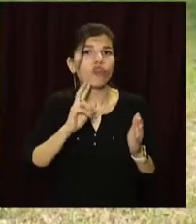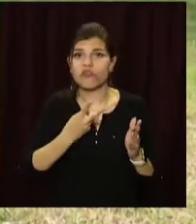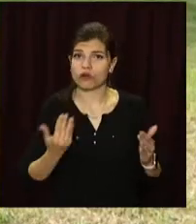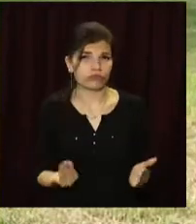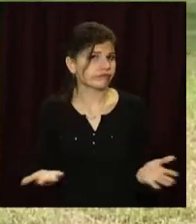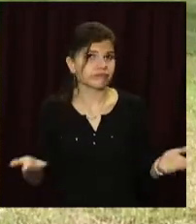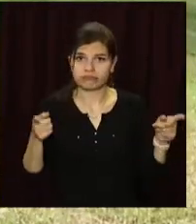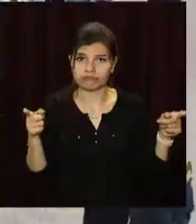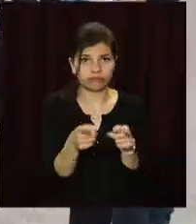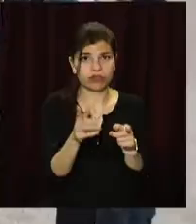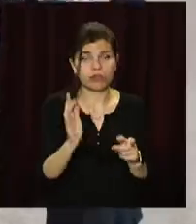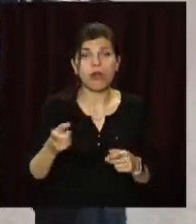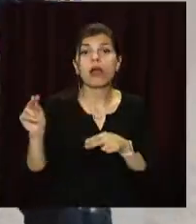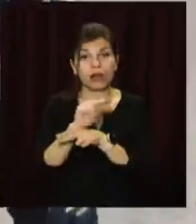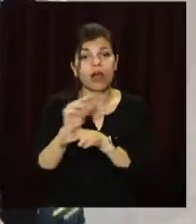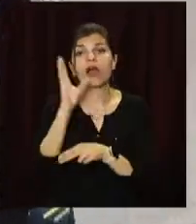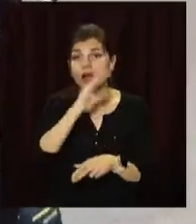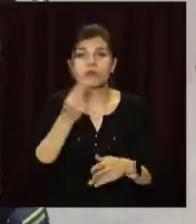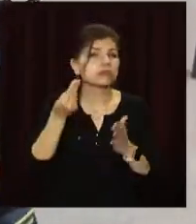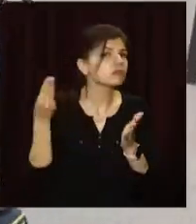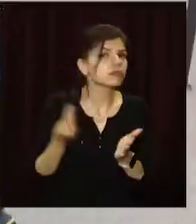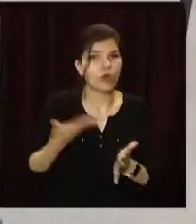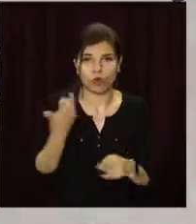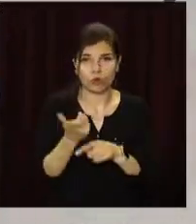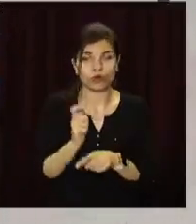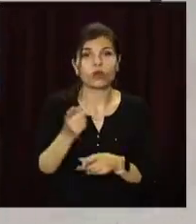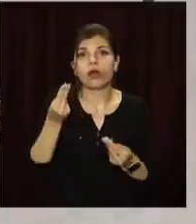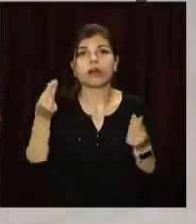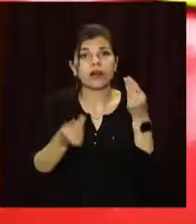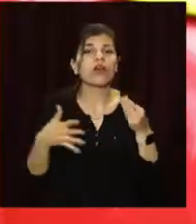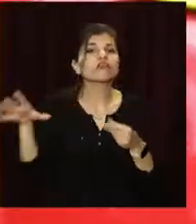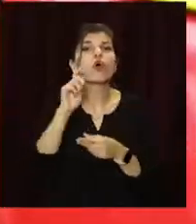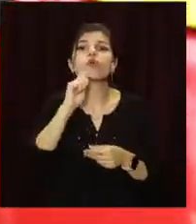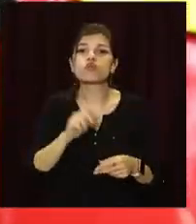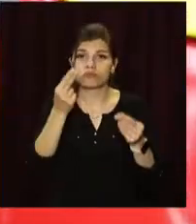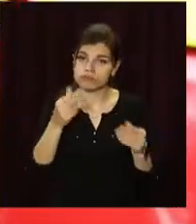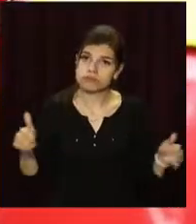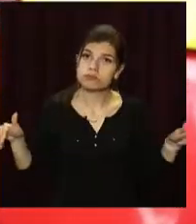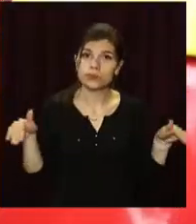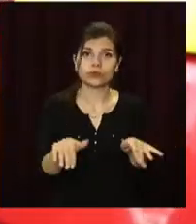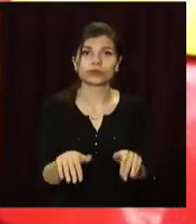на життя, потрібен дороговартісний препарат. До збору коштів долучилася вся Україна.